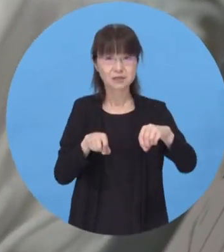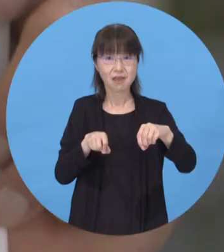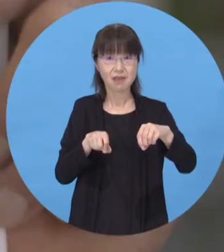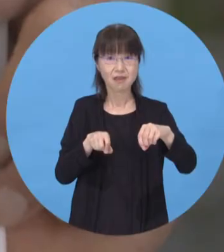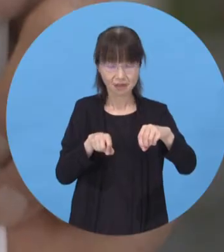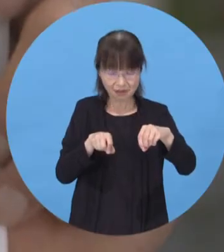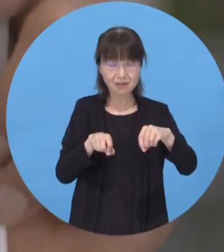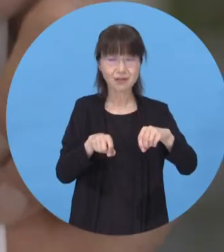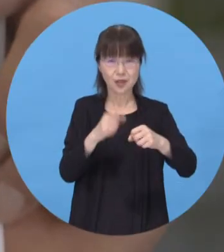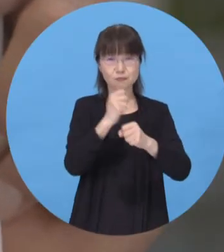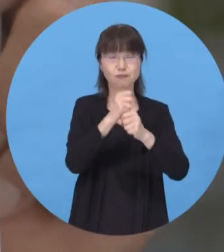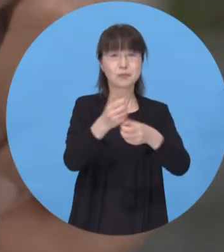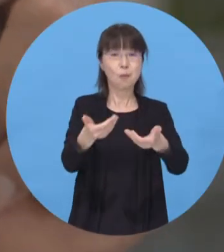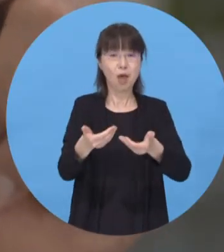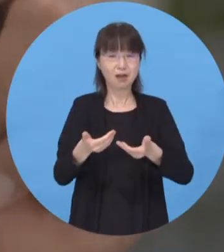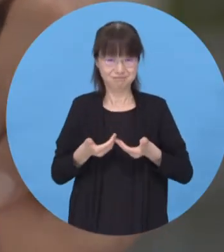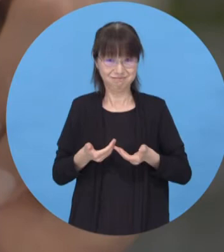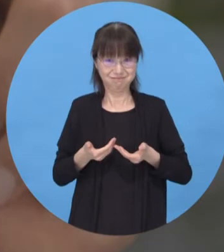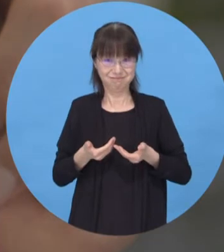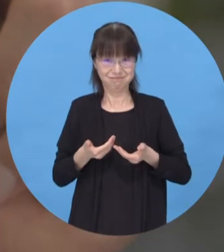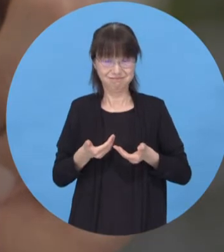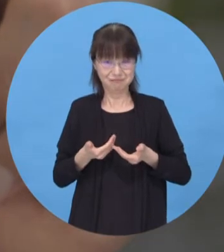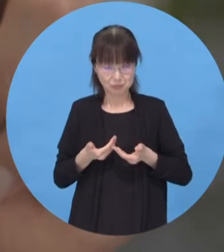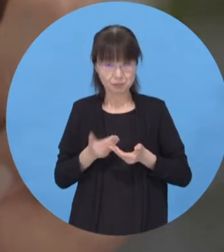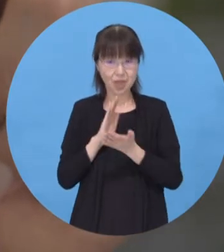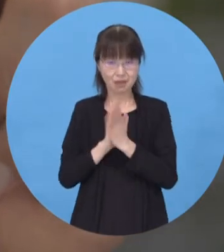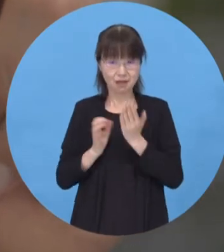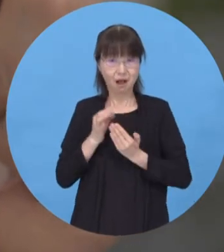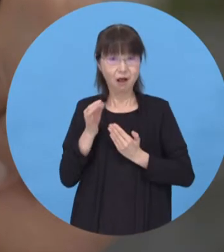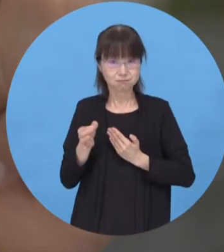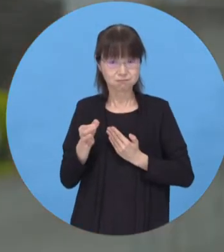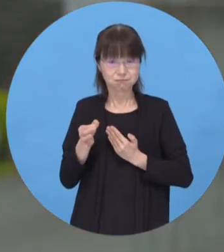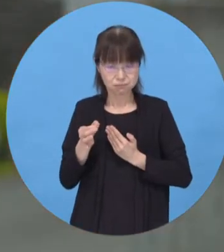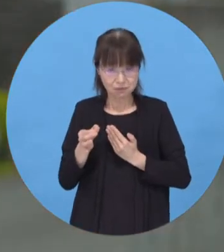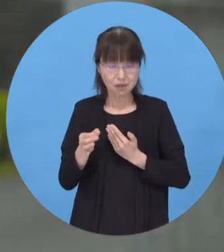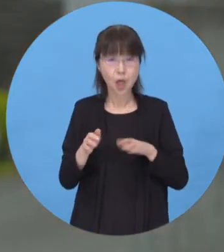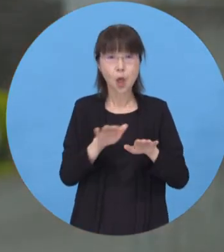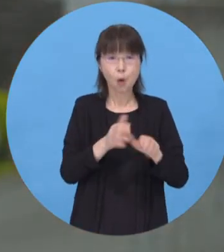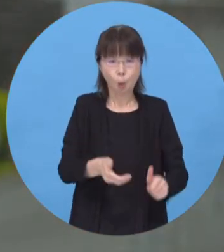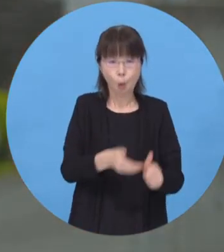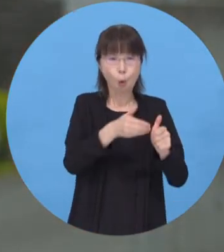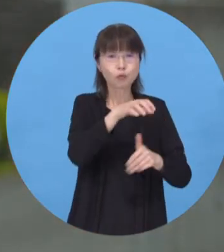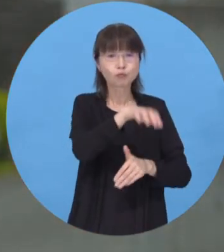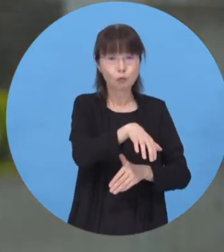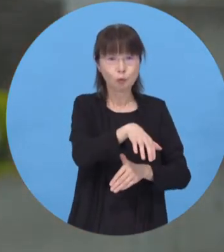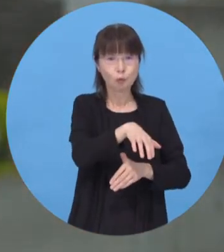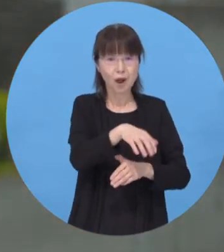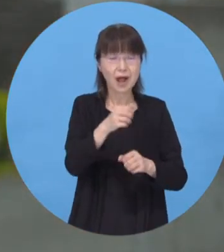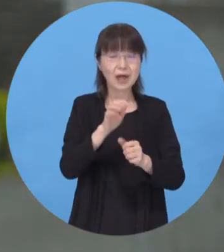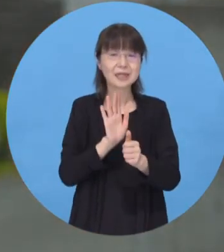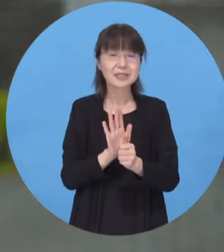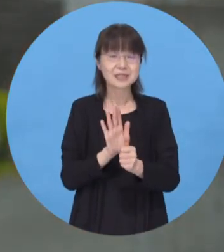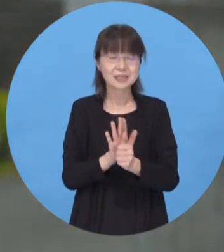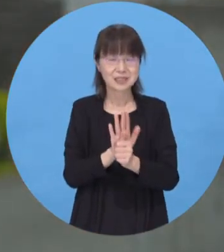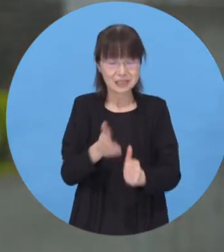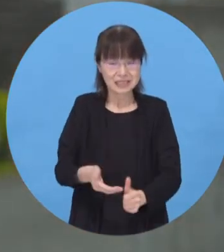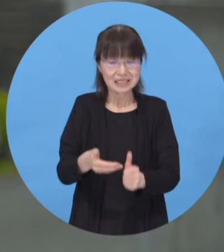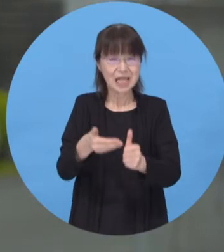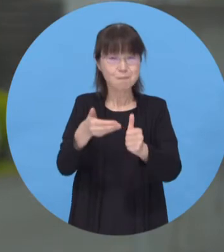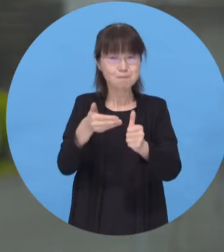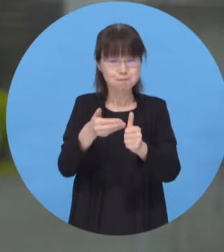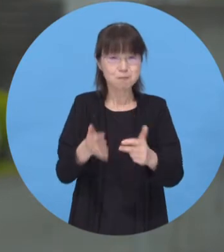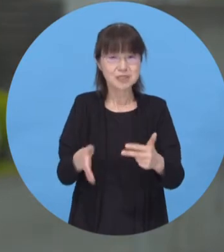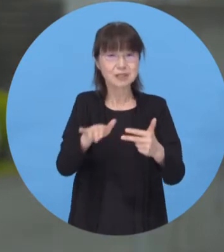クリーニングに出した上で幼稚園や保育所、児童養護施設さんに配布する、この山梨手作りマスクプロジェクトをスタートし